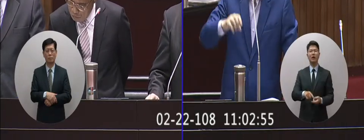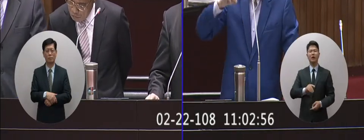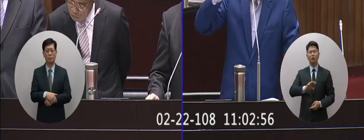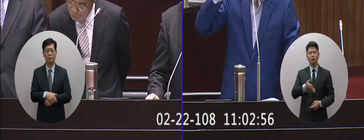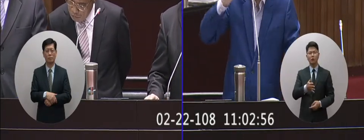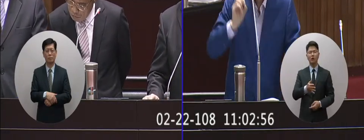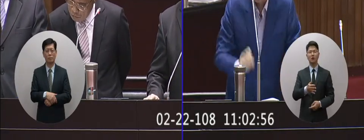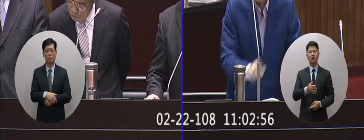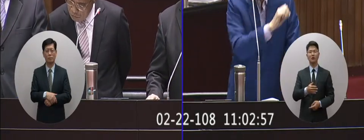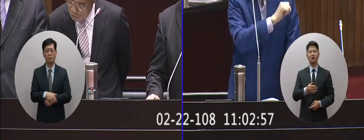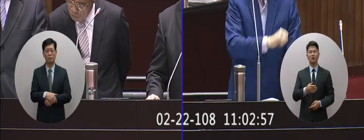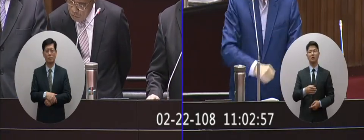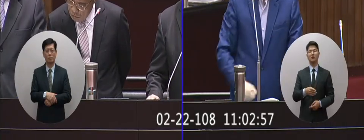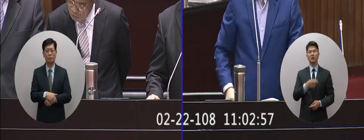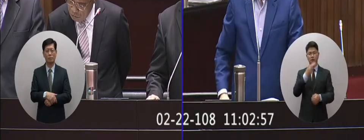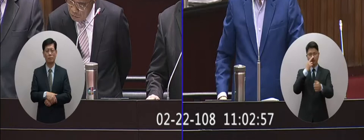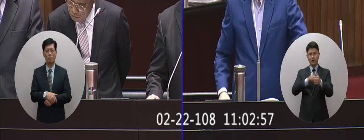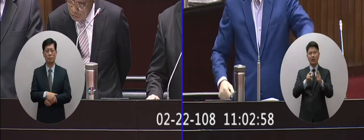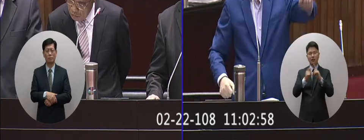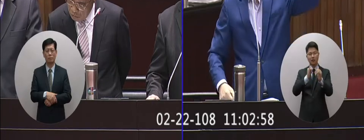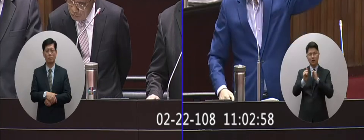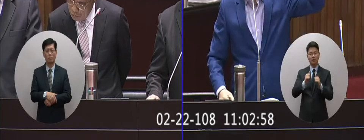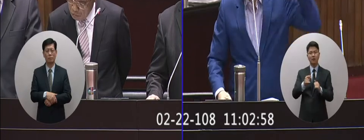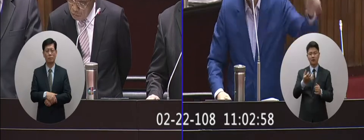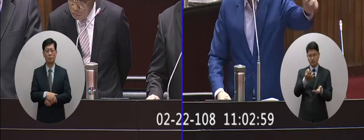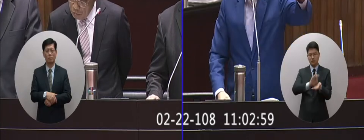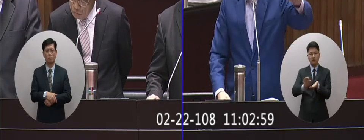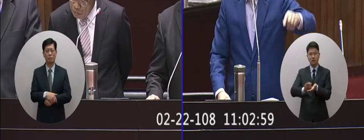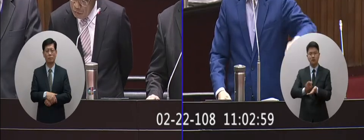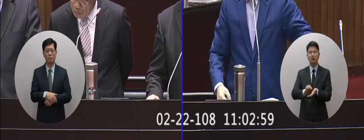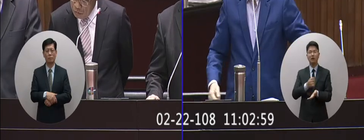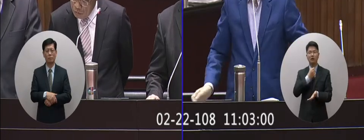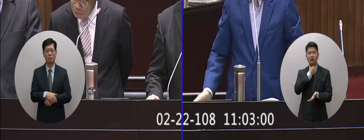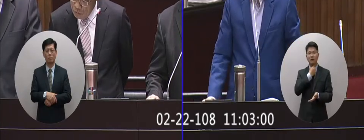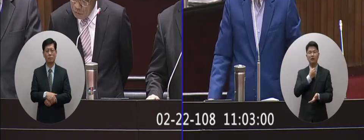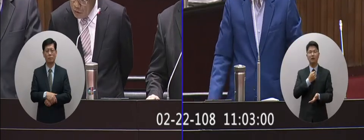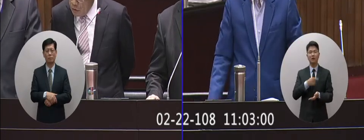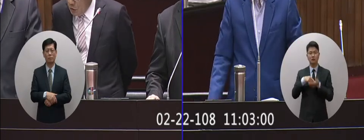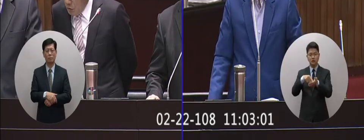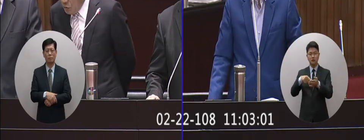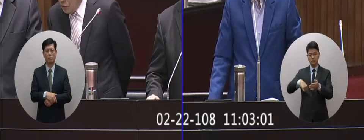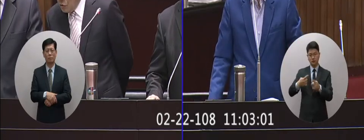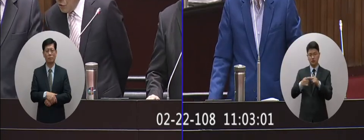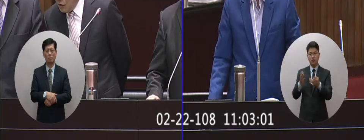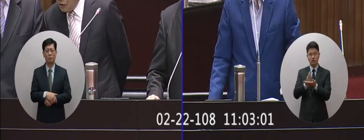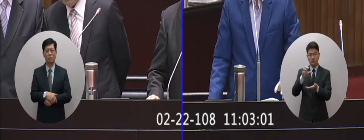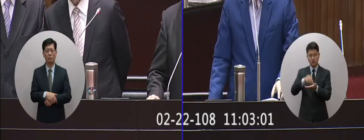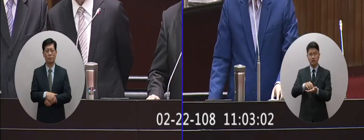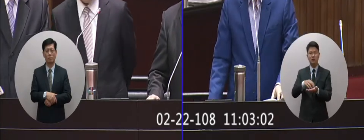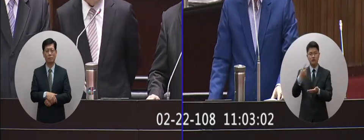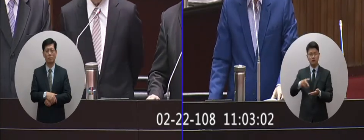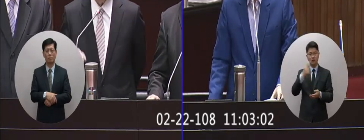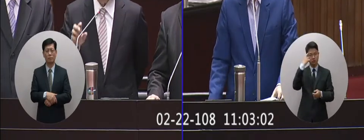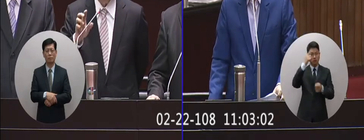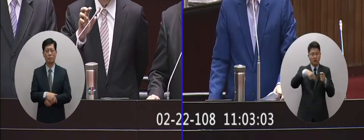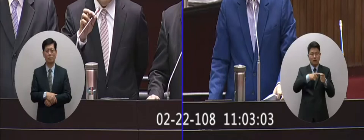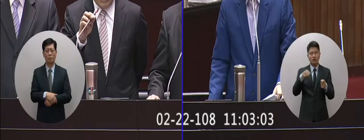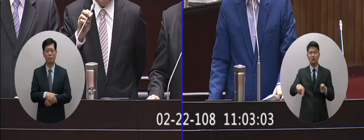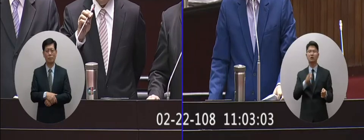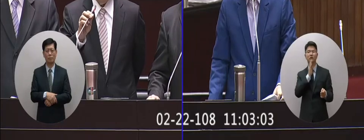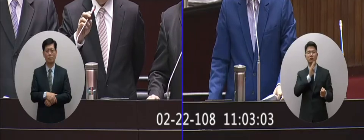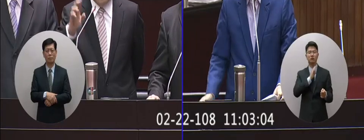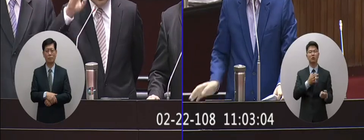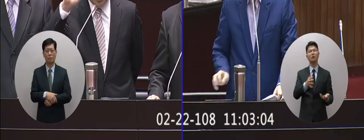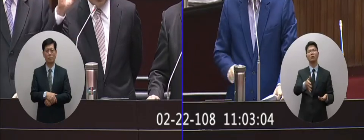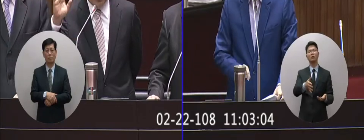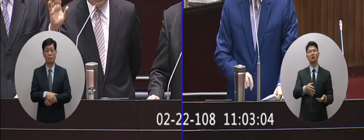么一定要让人民去花钱，而且花了钱以后，明天就没有这个功能呢？院长， 对， 思考一下，好